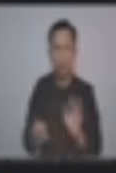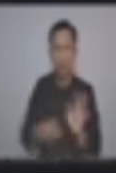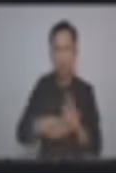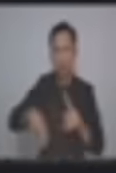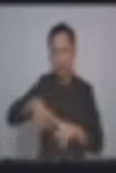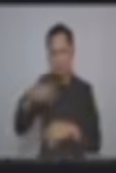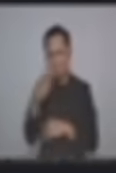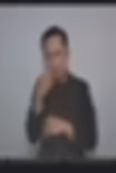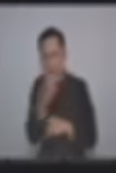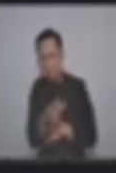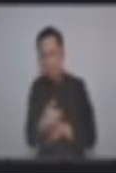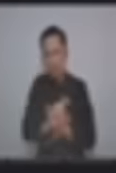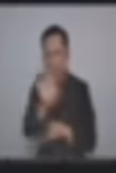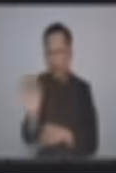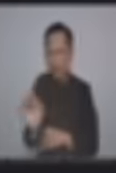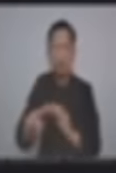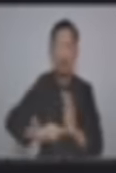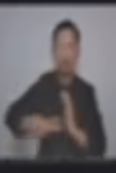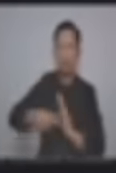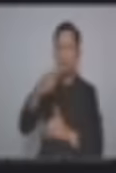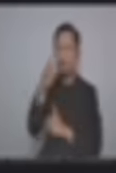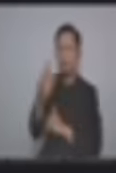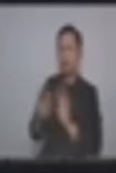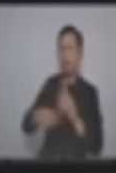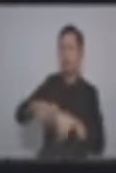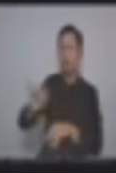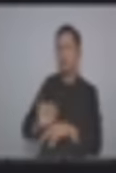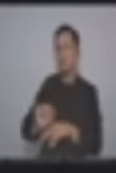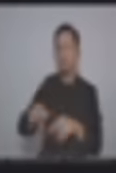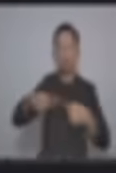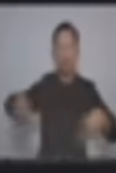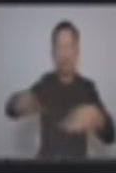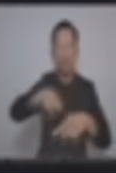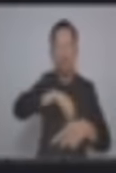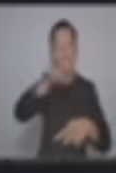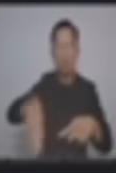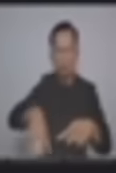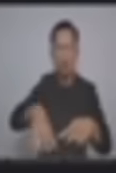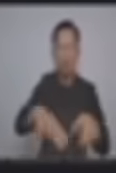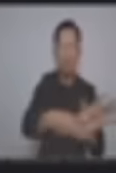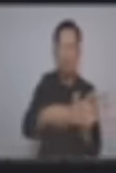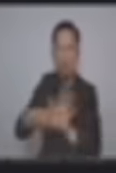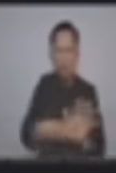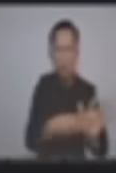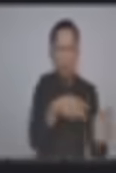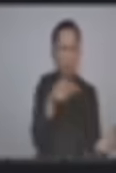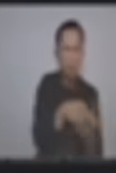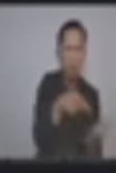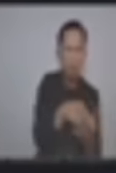lain sama saja dengan menempatkan mahkamah sebagai keranjang sampah untuk menyelesaikan semua masalah yang berkaitan dengan pemilu di